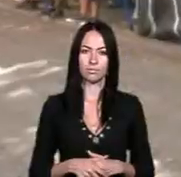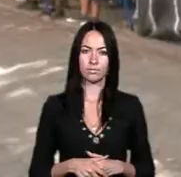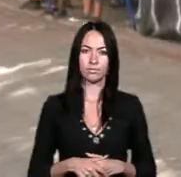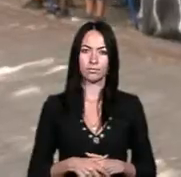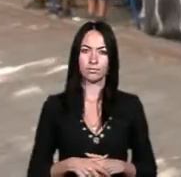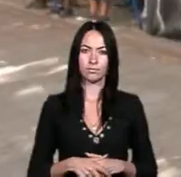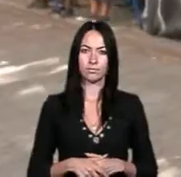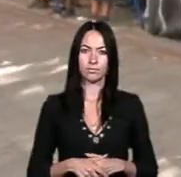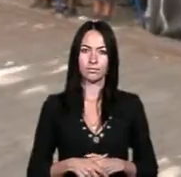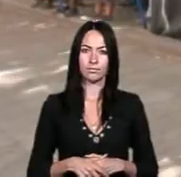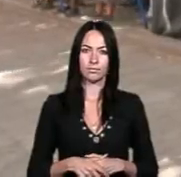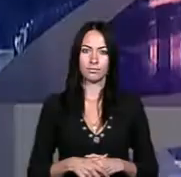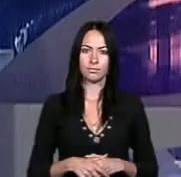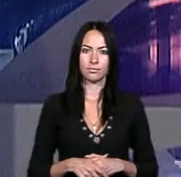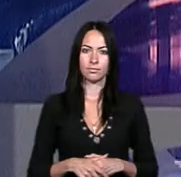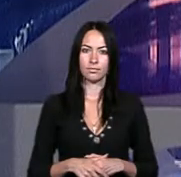на Суспільному. Харків.